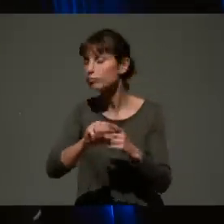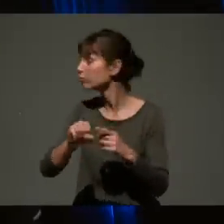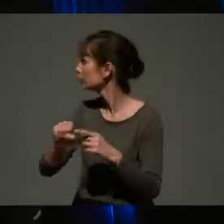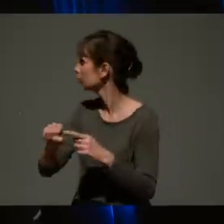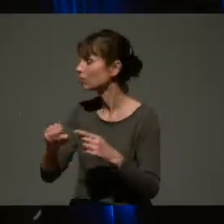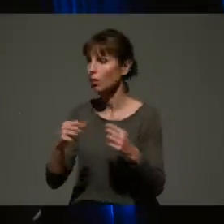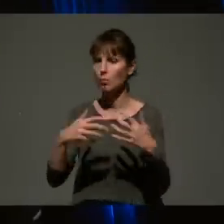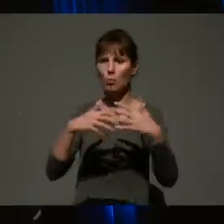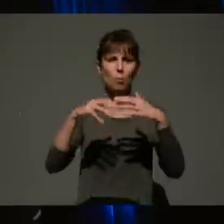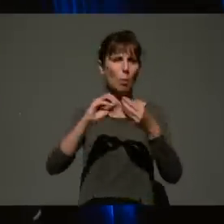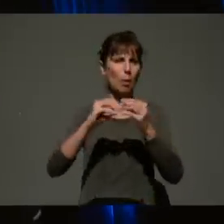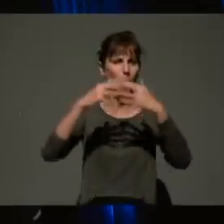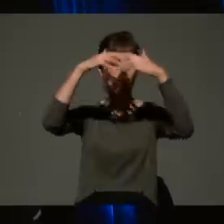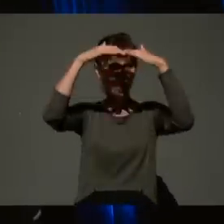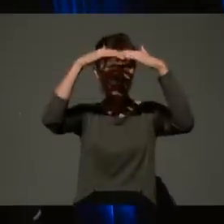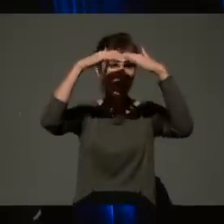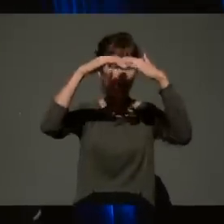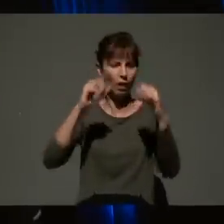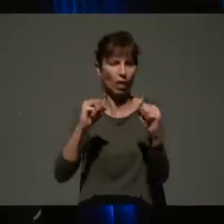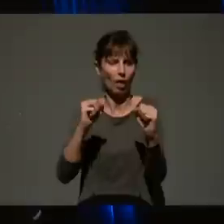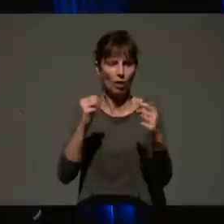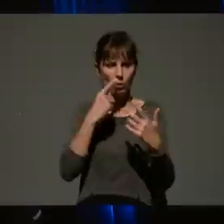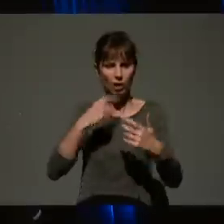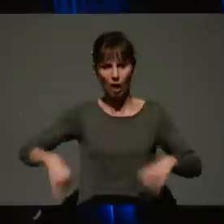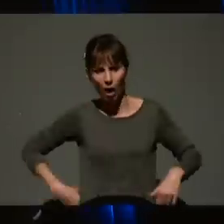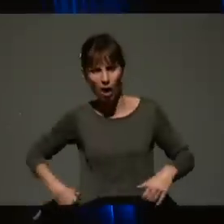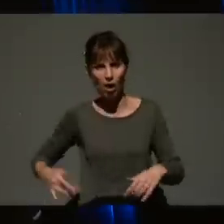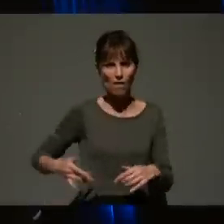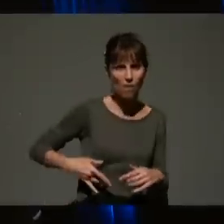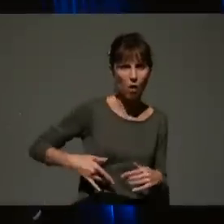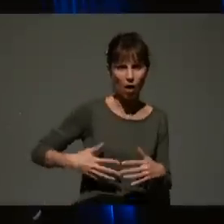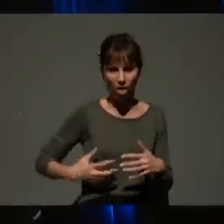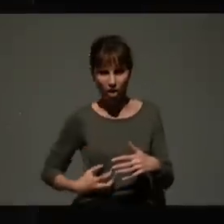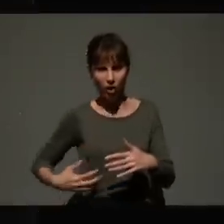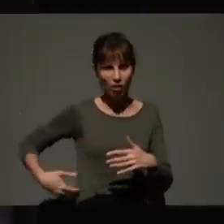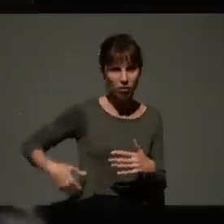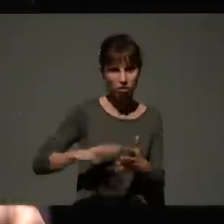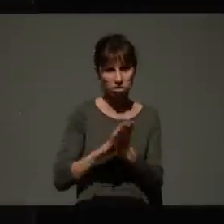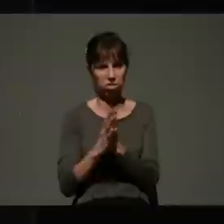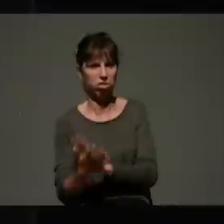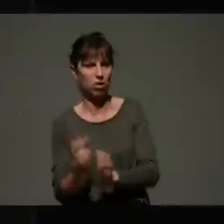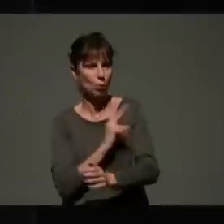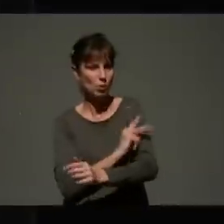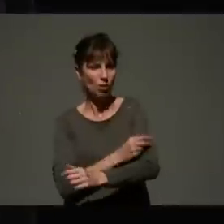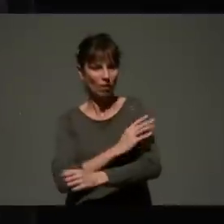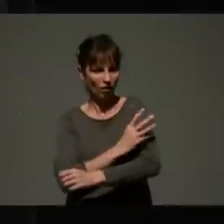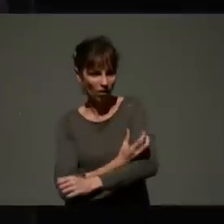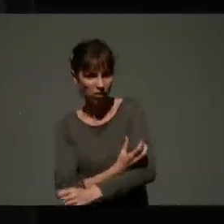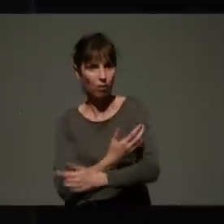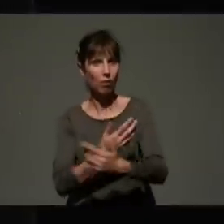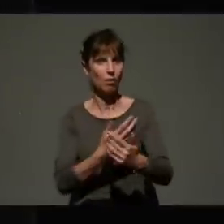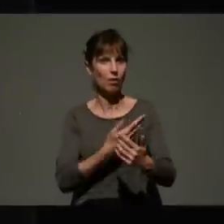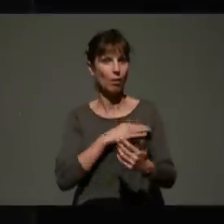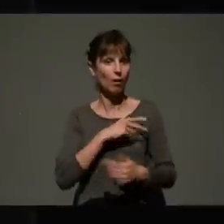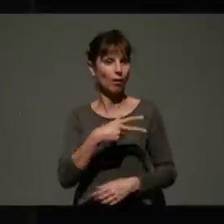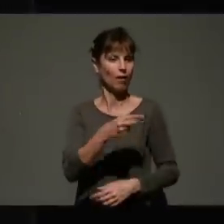elle a des troubles neurologiques, elle a une dégénérescence au niveau du rein, du foie, des atteintes neurologiques, elle a une dégénérescence musculaire. On peut se poser la